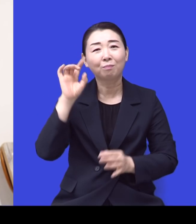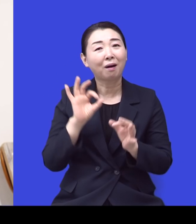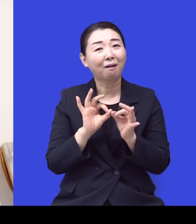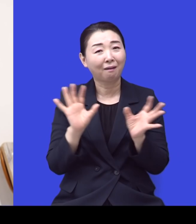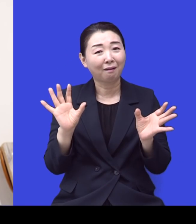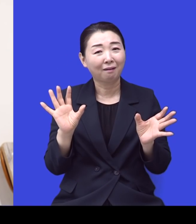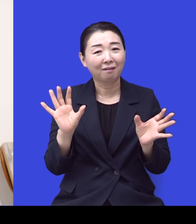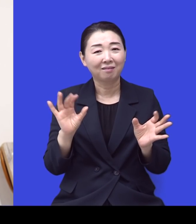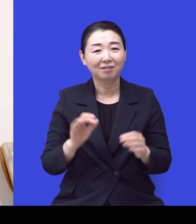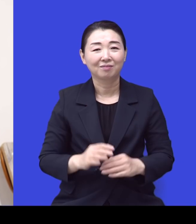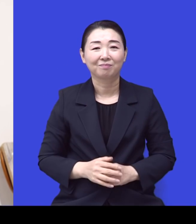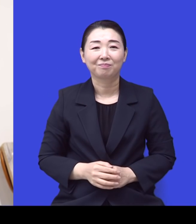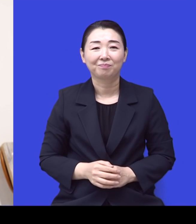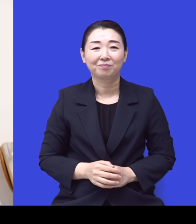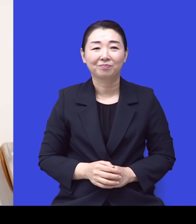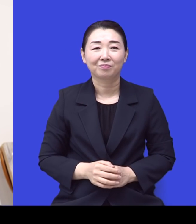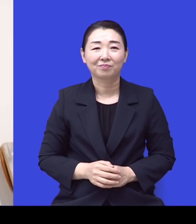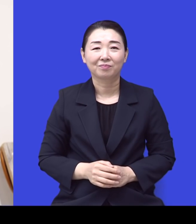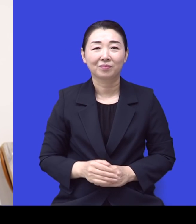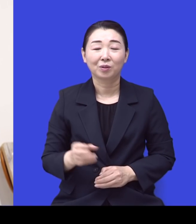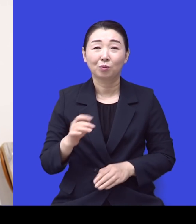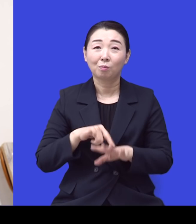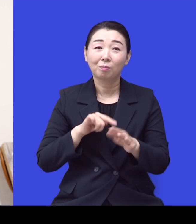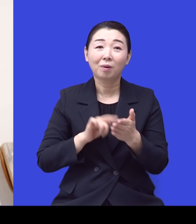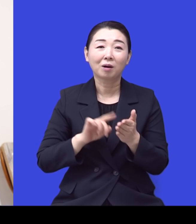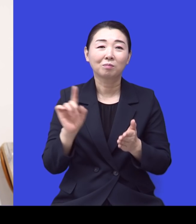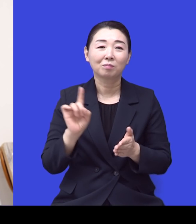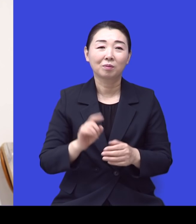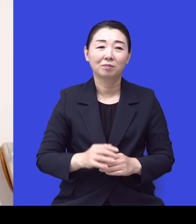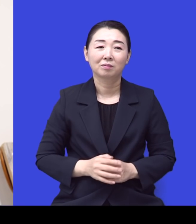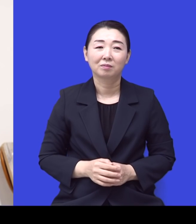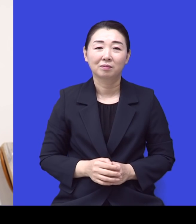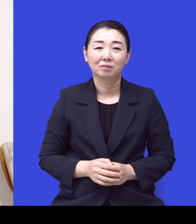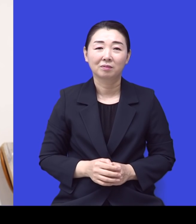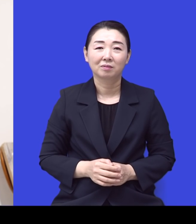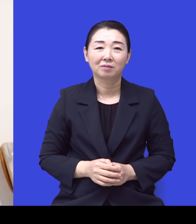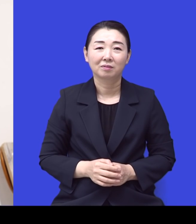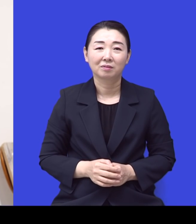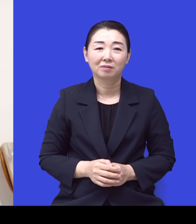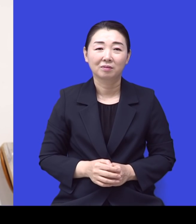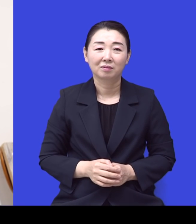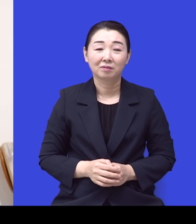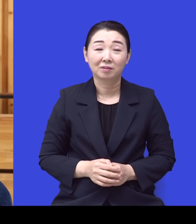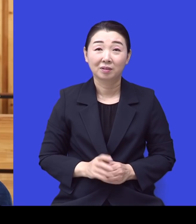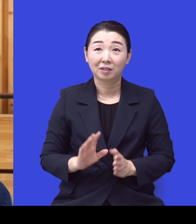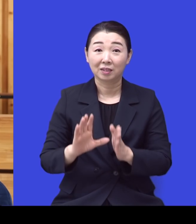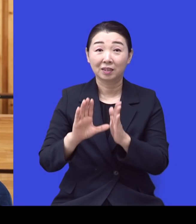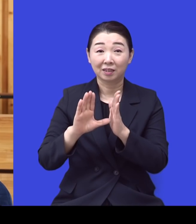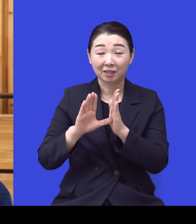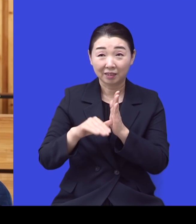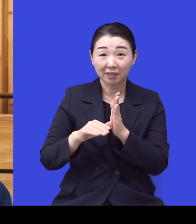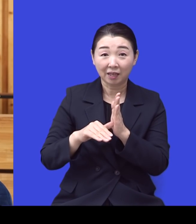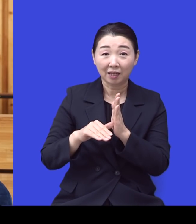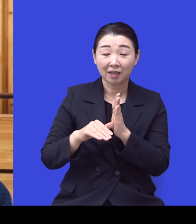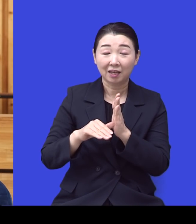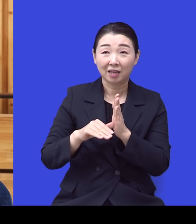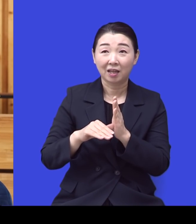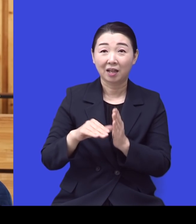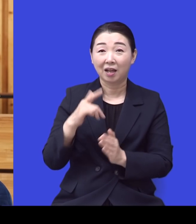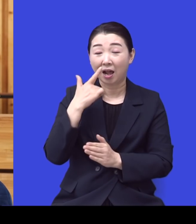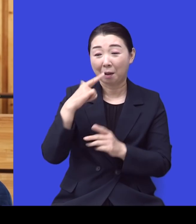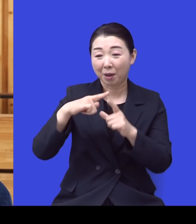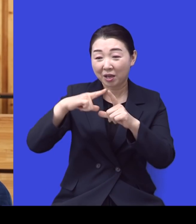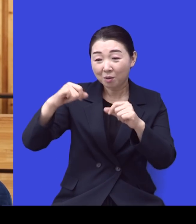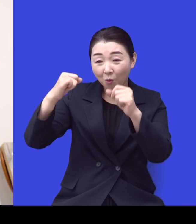뜻밖이었고 또 순간적으로 마음속에 집에 있는 그 당시 일본에 계셨죠. 예. 그러다 이제 왔다